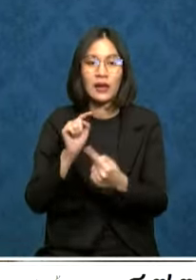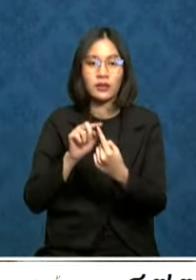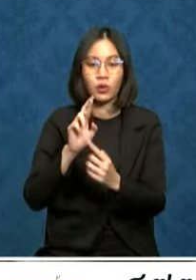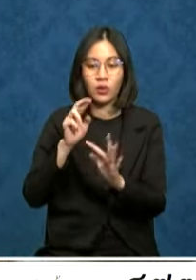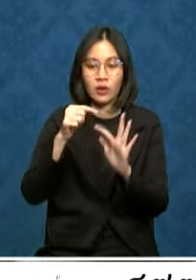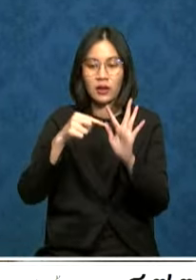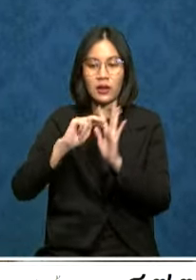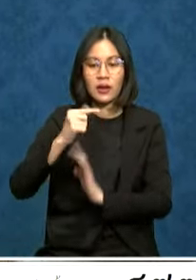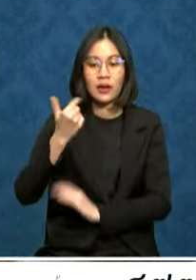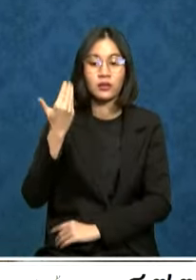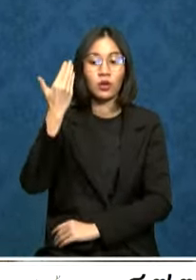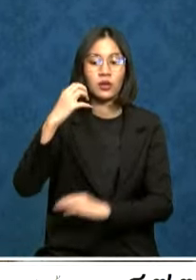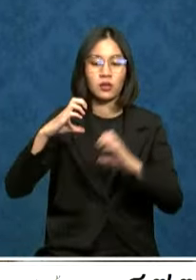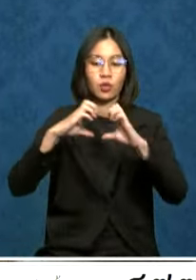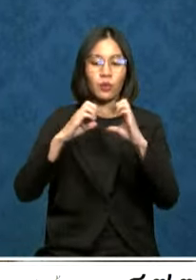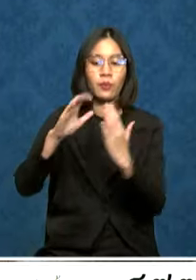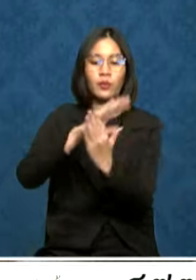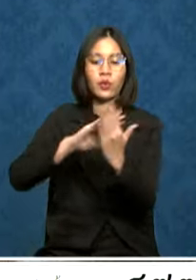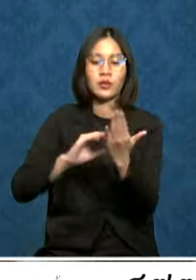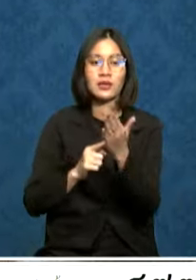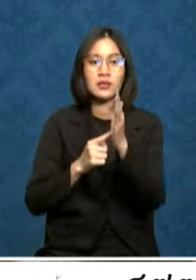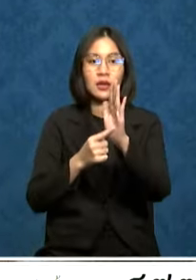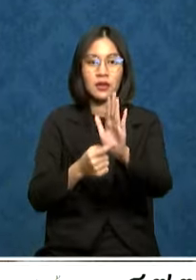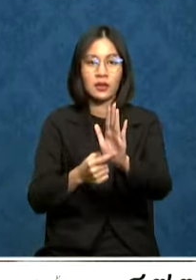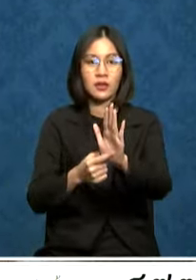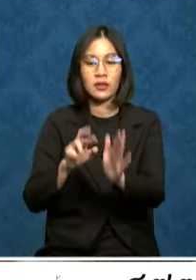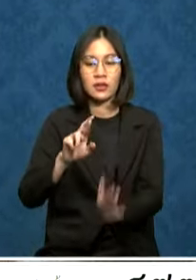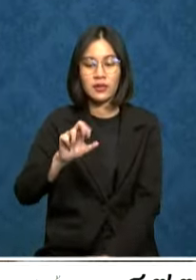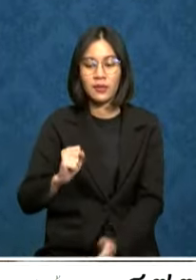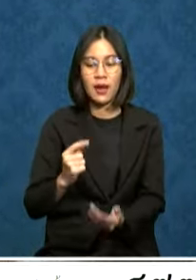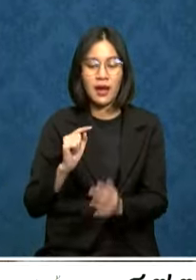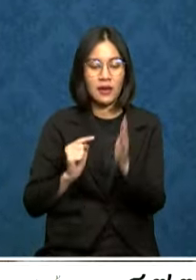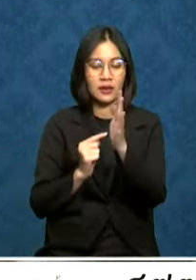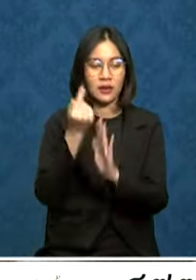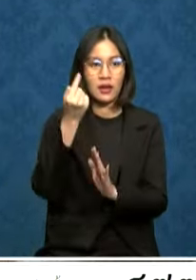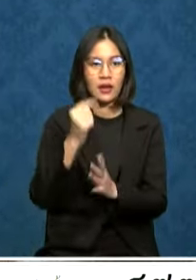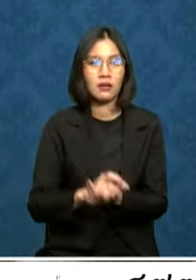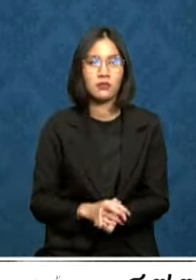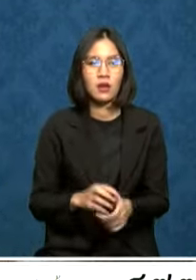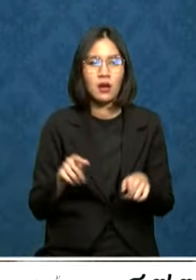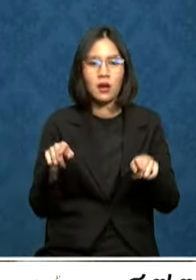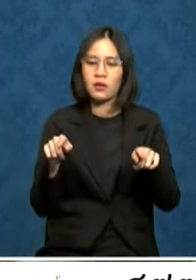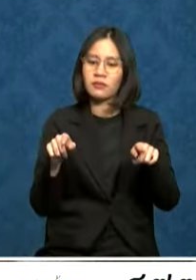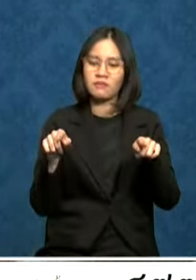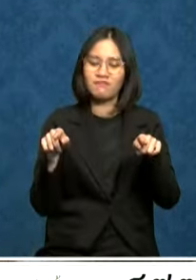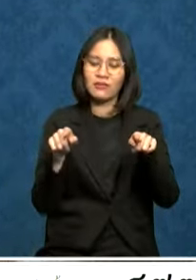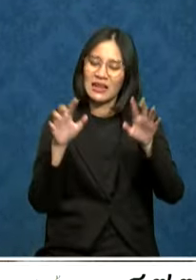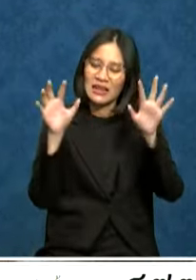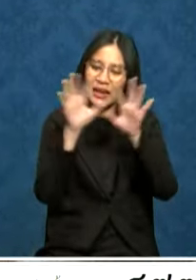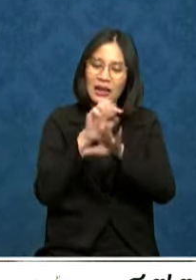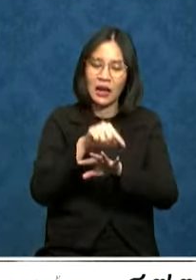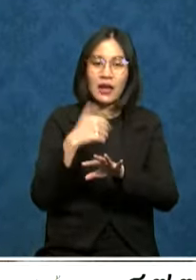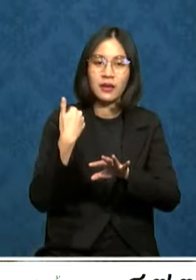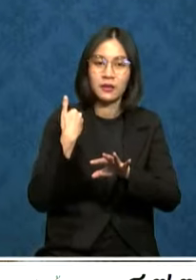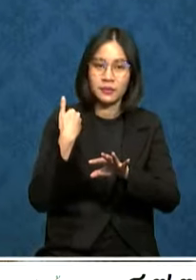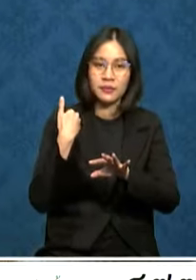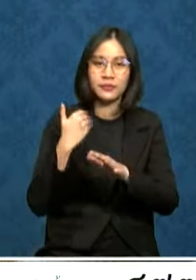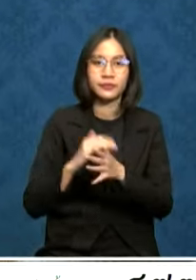างตอนที่พักภูมิใจไยเสนอ เข้าสภาครั้งแรกนะคะอาจะไม่เหมือนที่เดียว แต่ก็มีคามคล้ายครึง